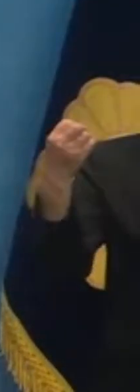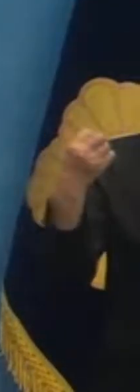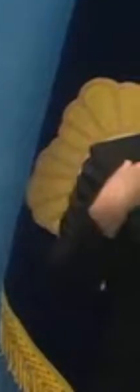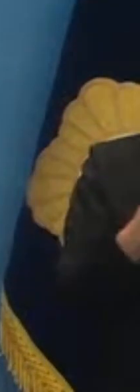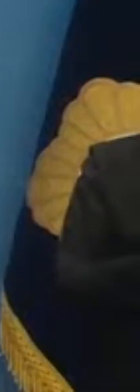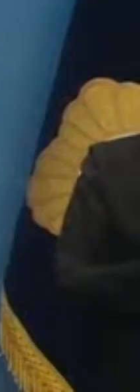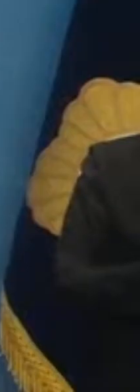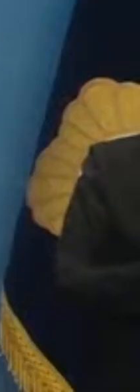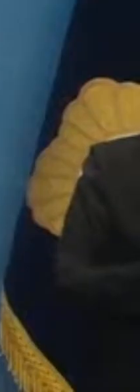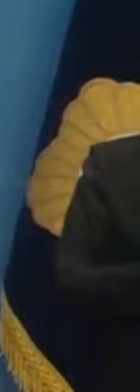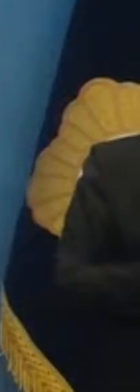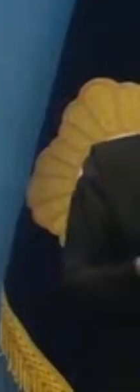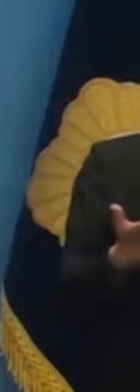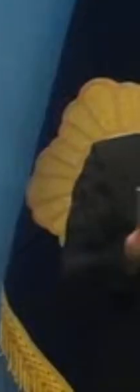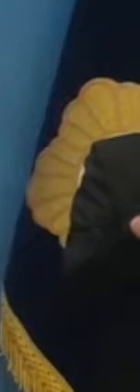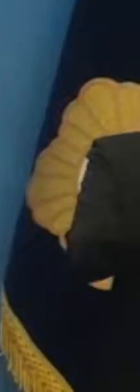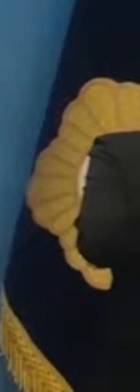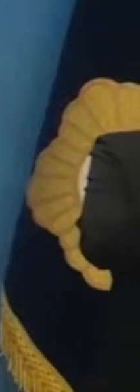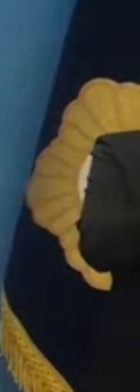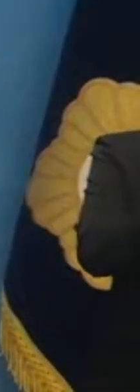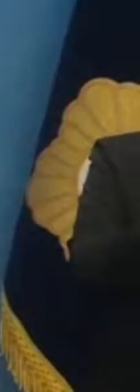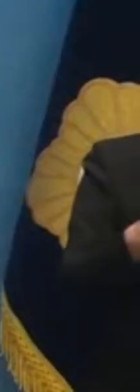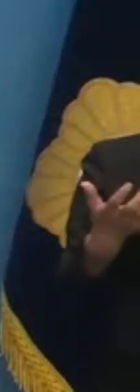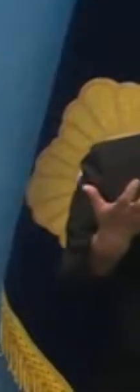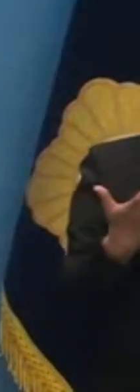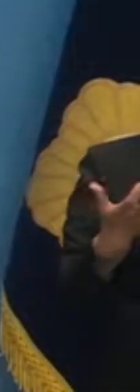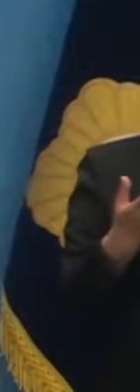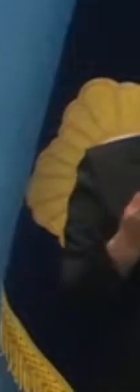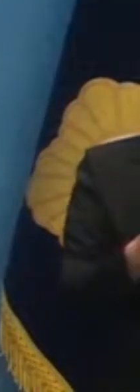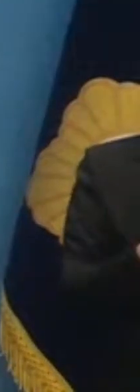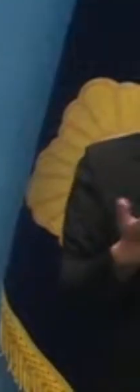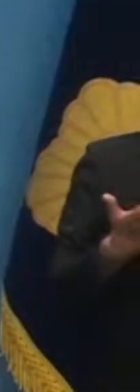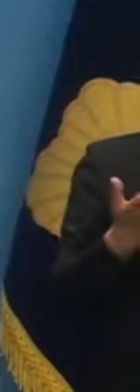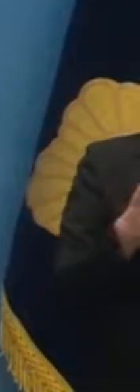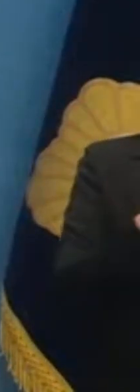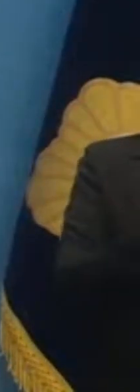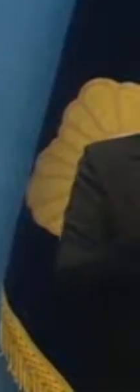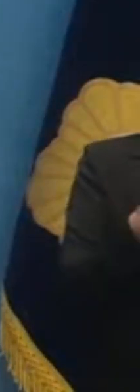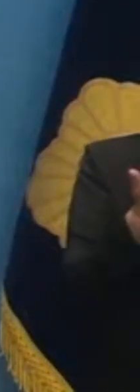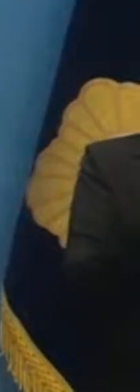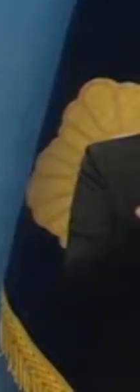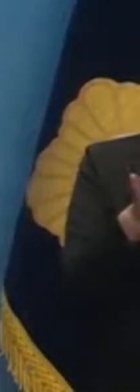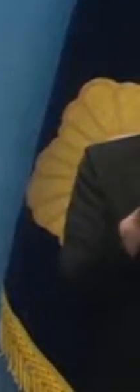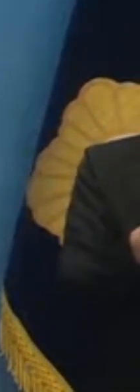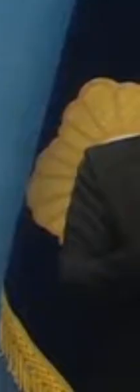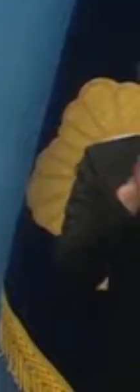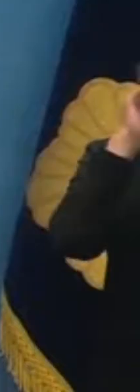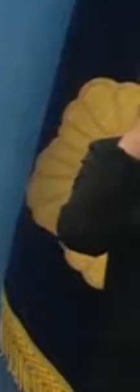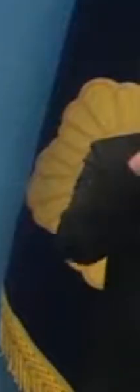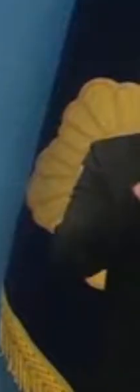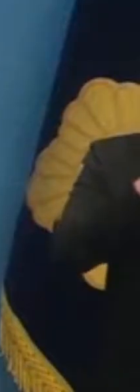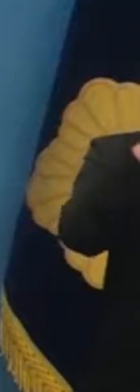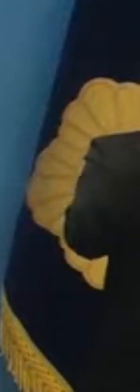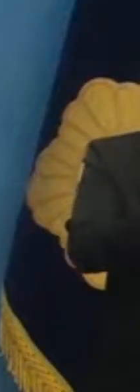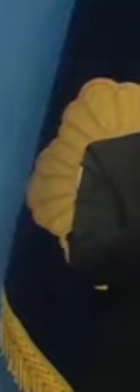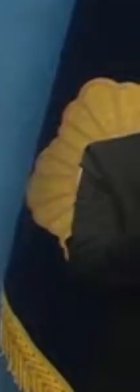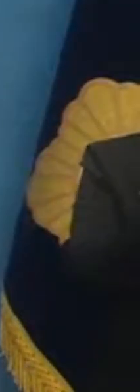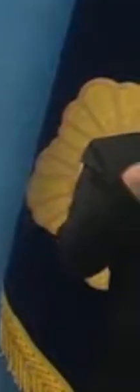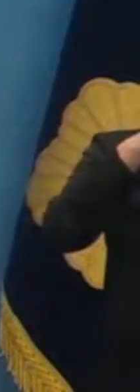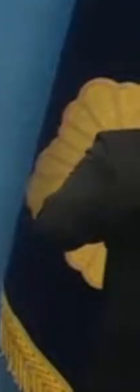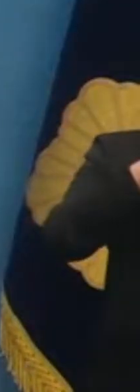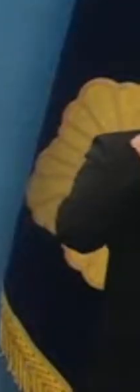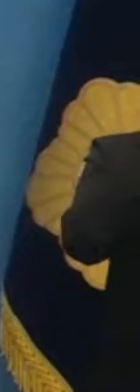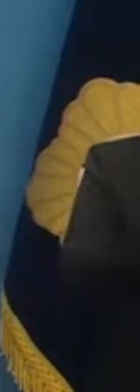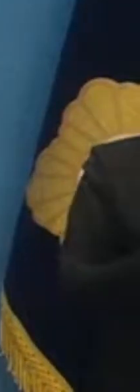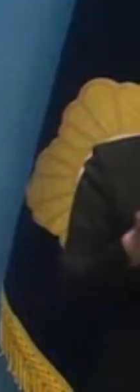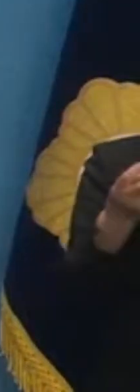당 웹자고는 노동시간과 노동 생산성이 반비례한다는 KDI의 연구 결과를 포함하고 있습니다. 이뿐